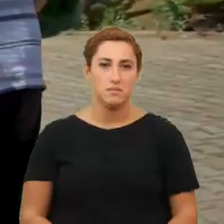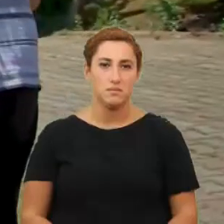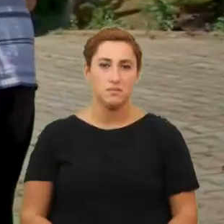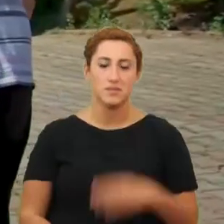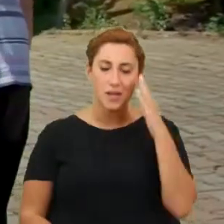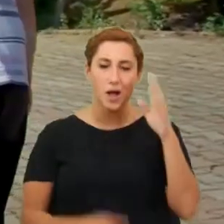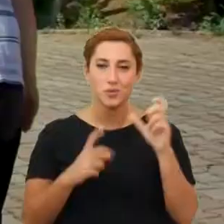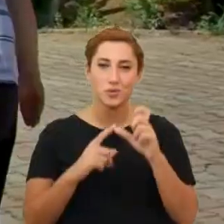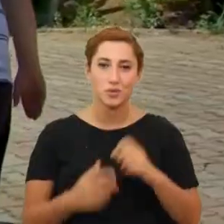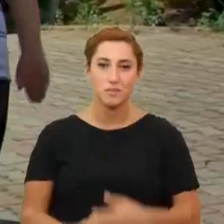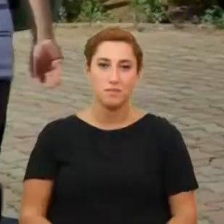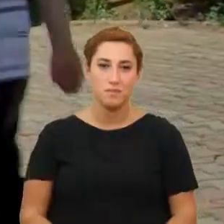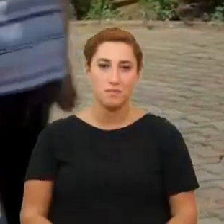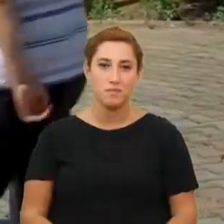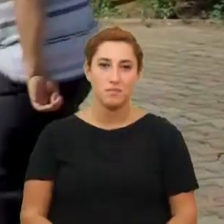Sağ ol Şükrü.